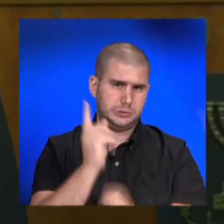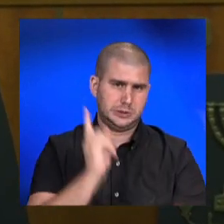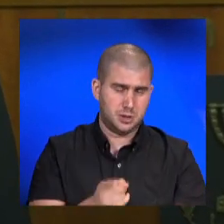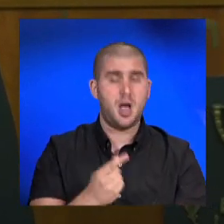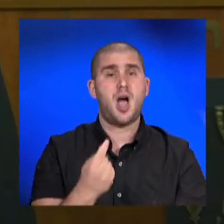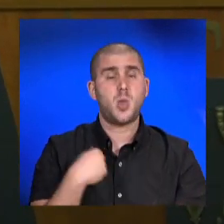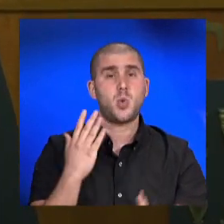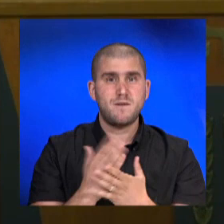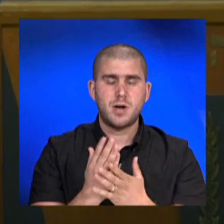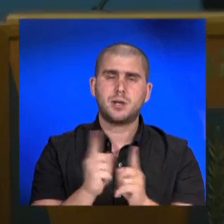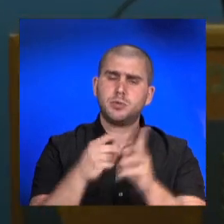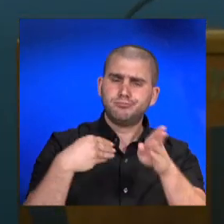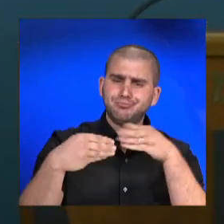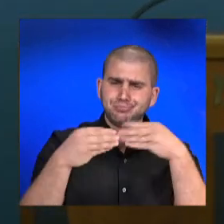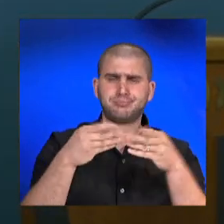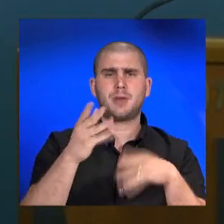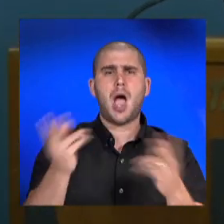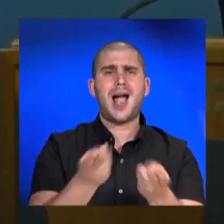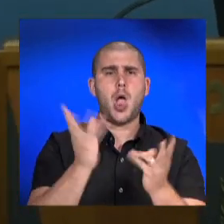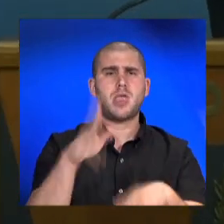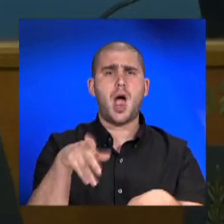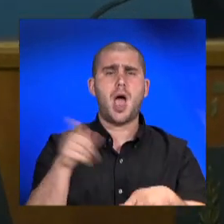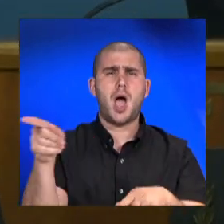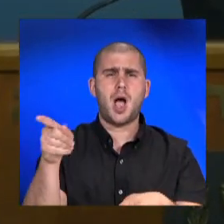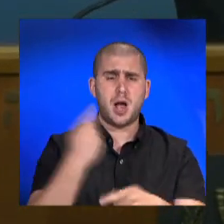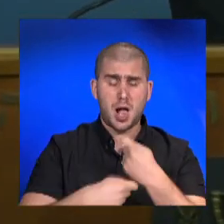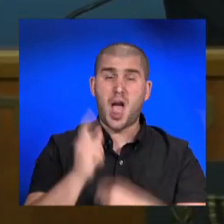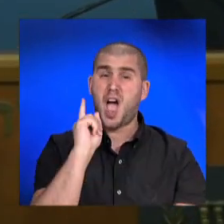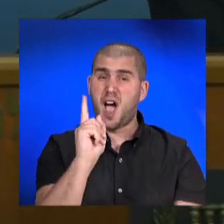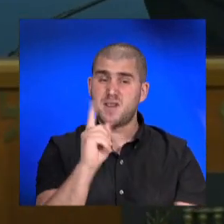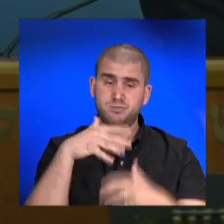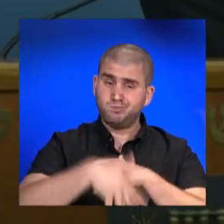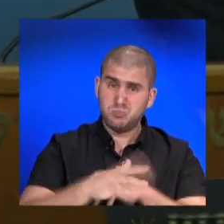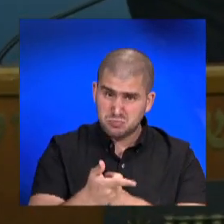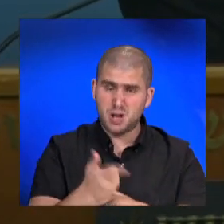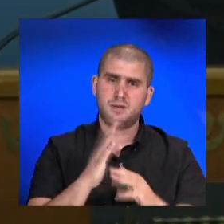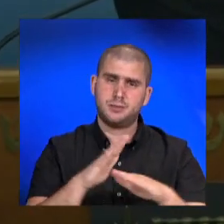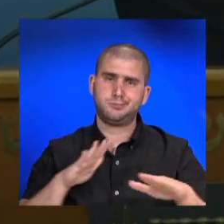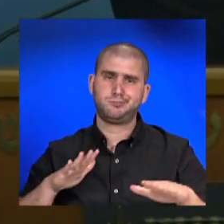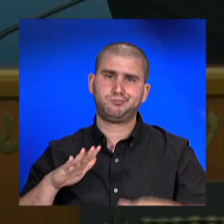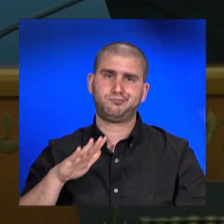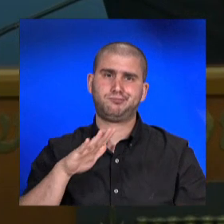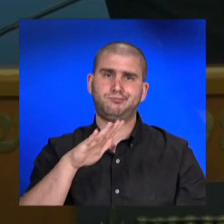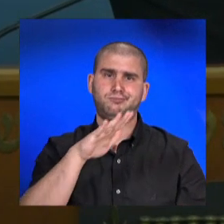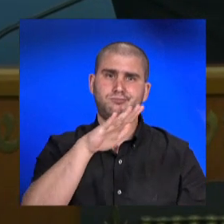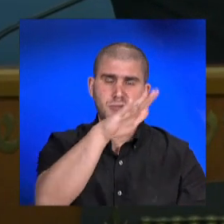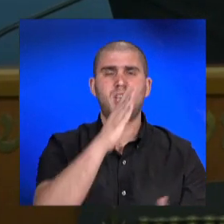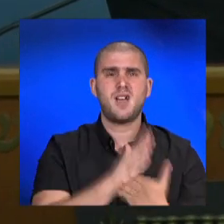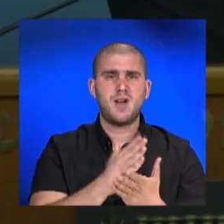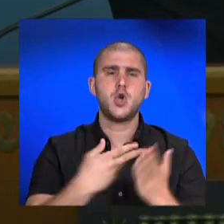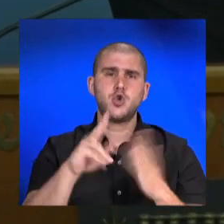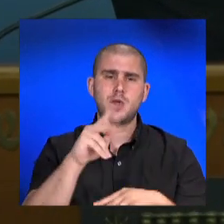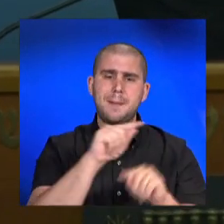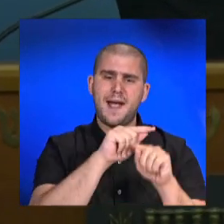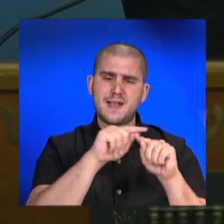על הכלכלה. אבל מה שקרה, שהתחלנו לעלות. אנחנו כבר עוברים את הקו המקווקו, כנראה,